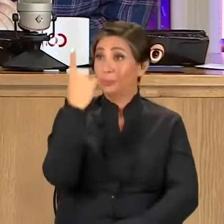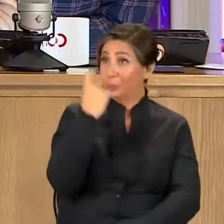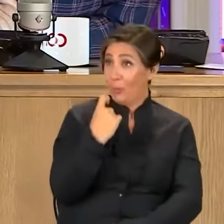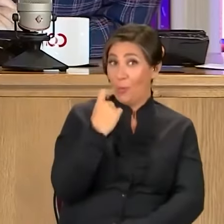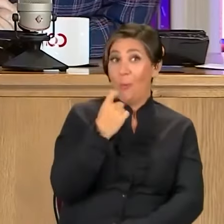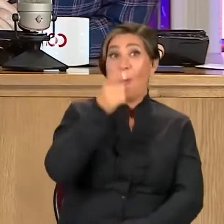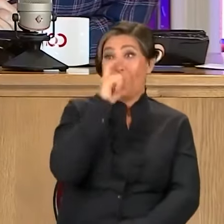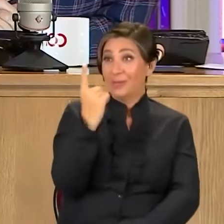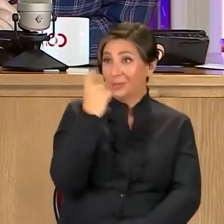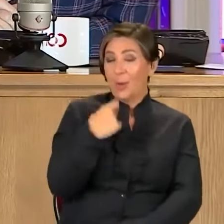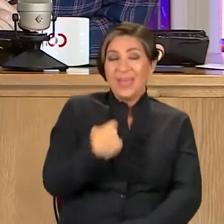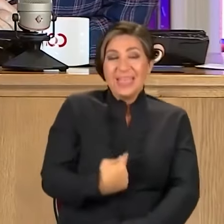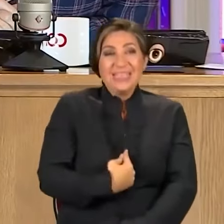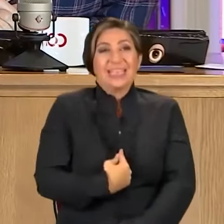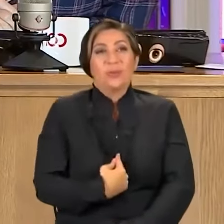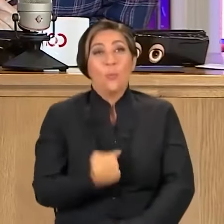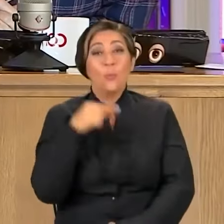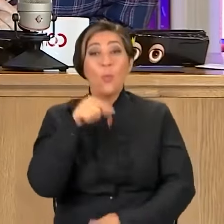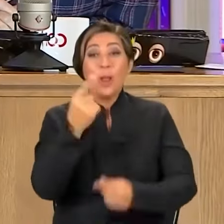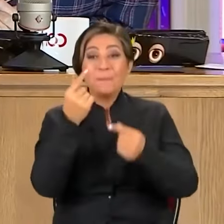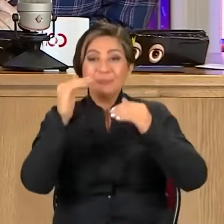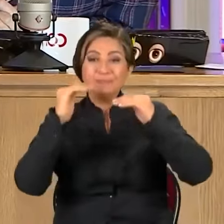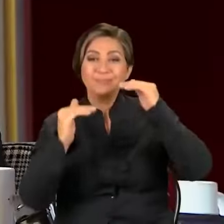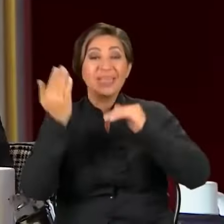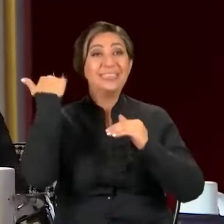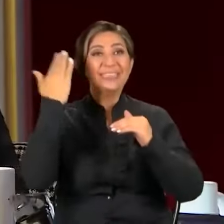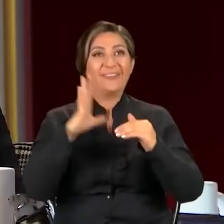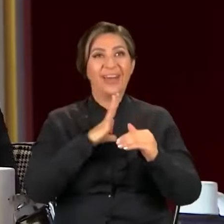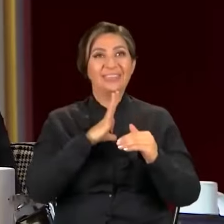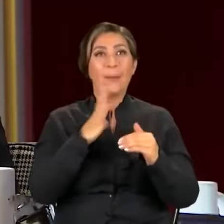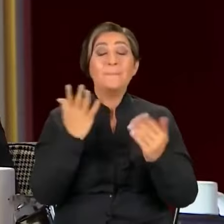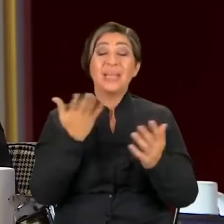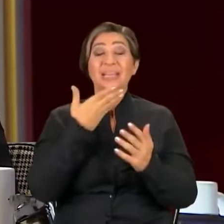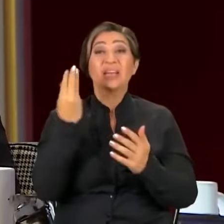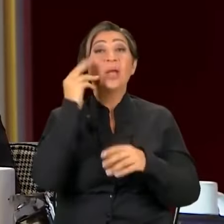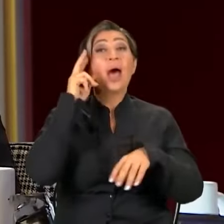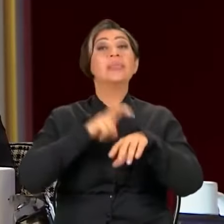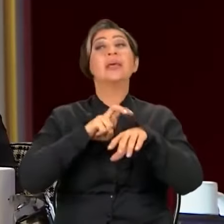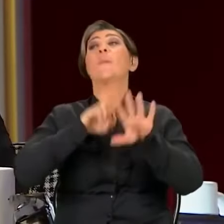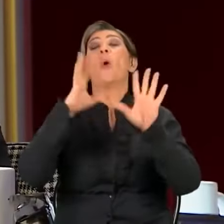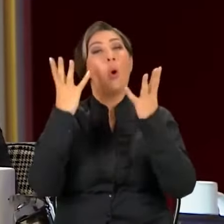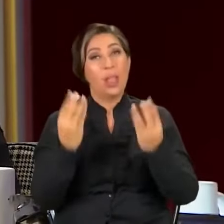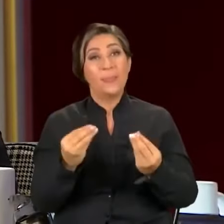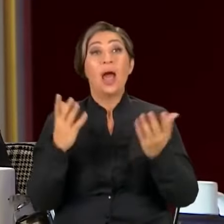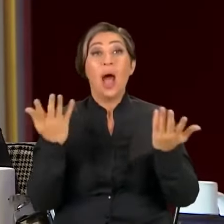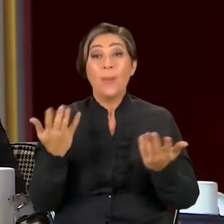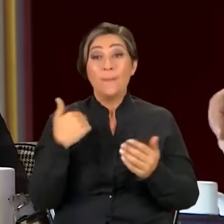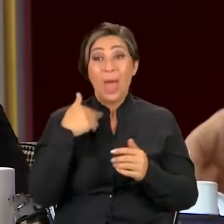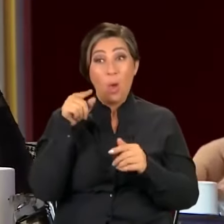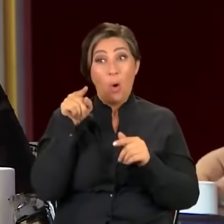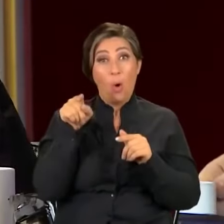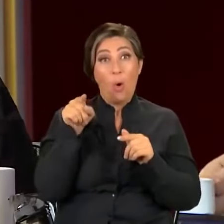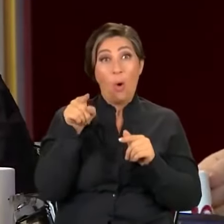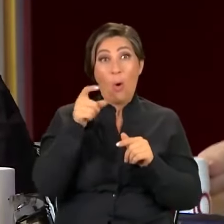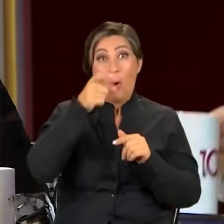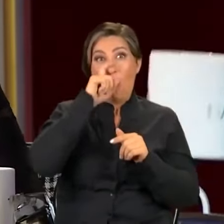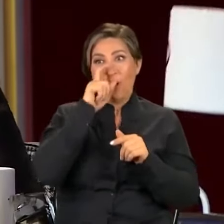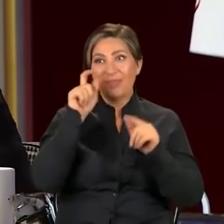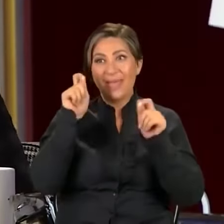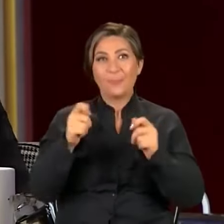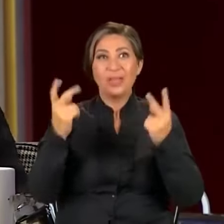soruyor. Hissediyorum. Çünkü böyle kriterlerimiz vardı eskiden. Evet. Yani belki gençler hatırlamıyor olabilir, evet. Ama acaba ben de o işte